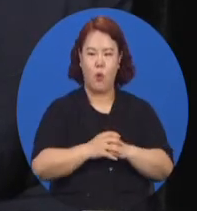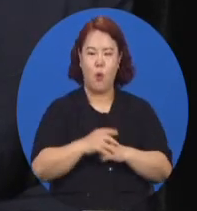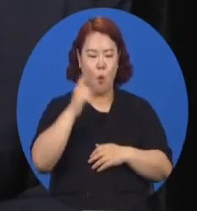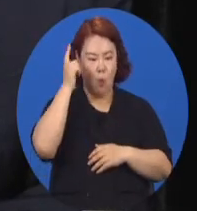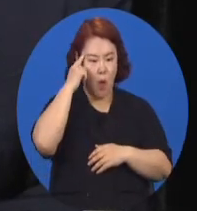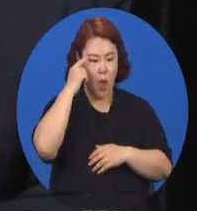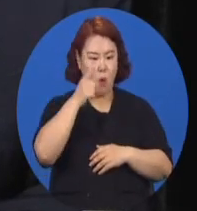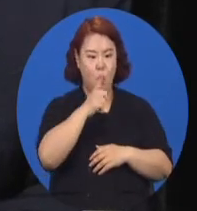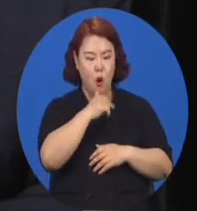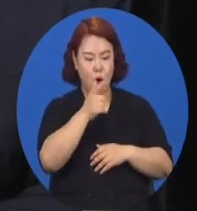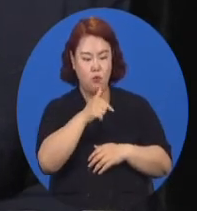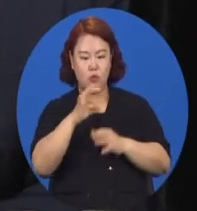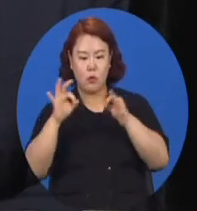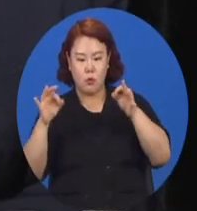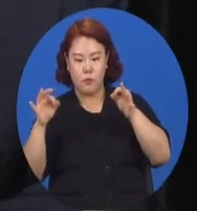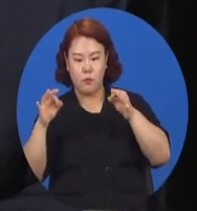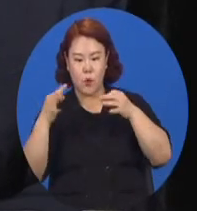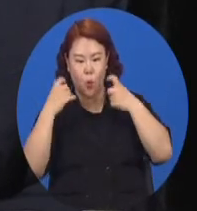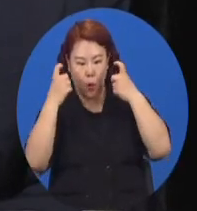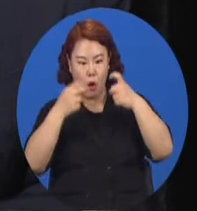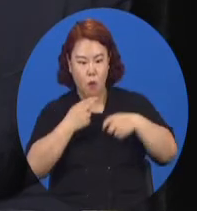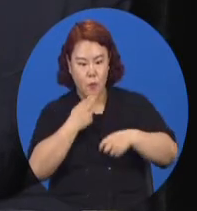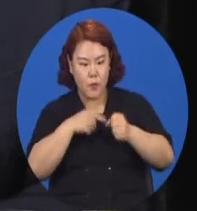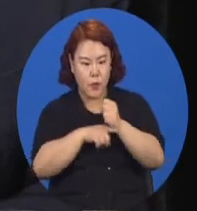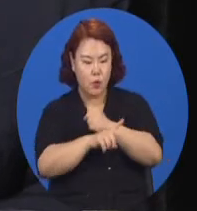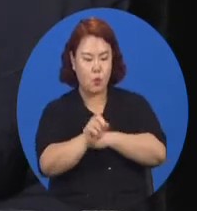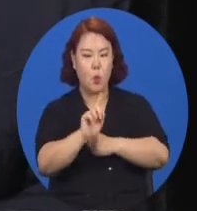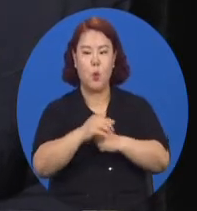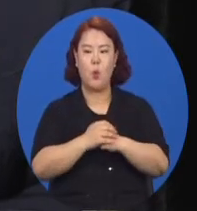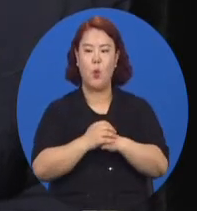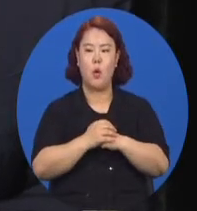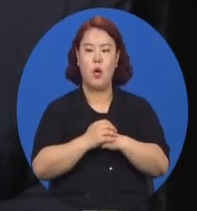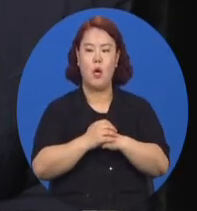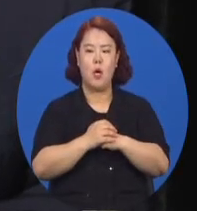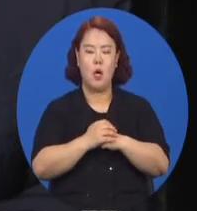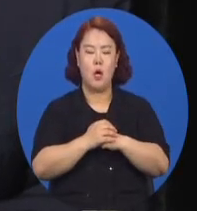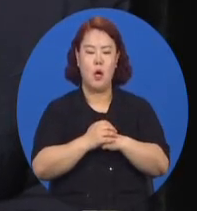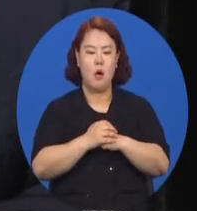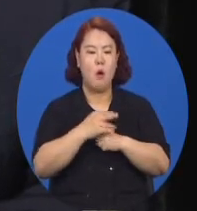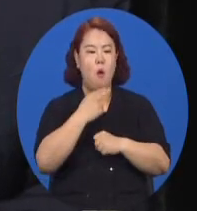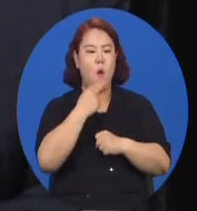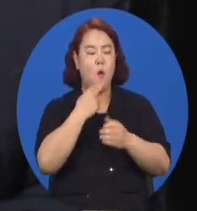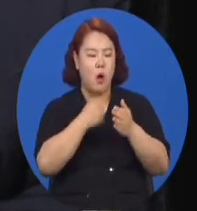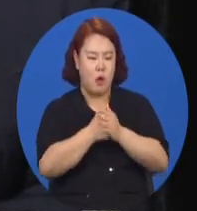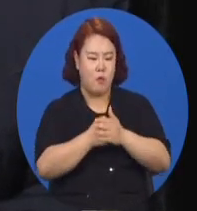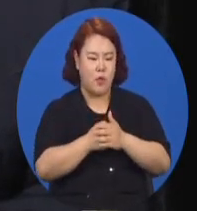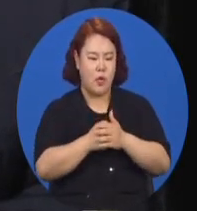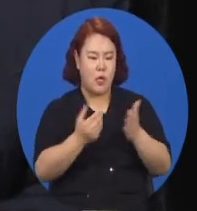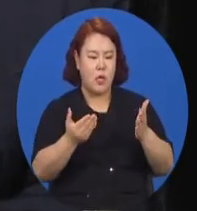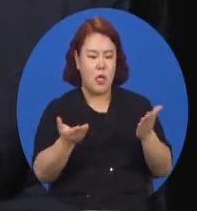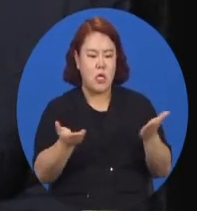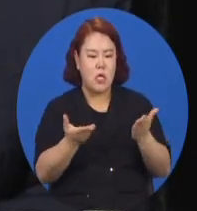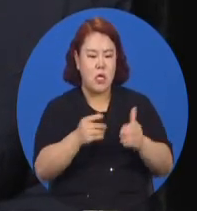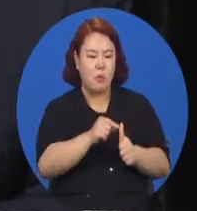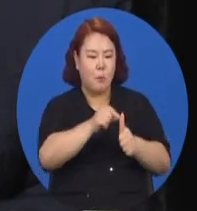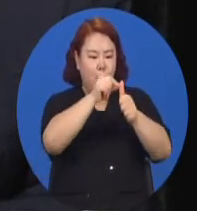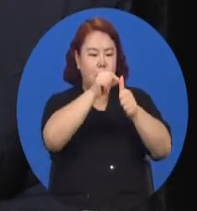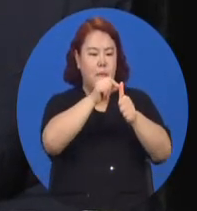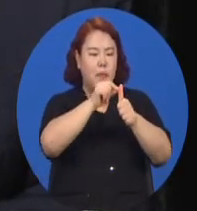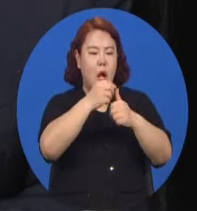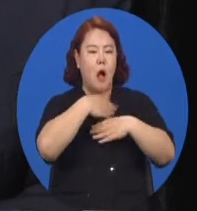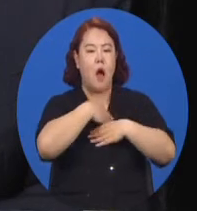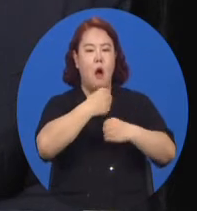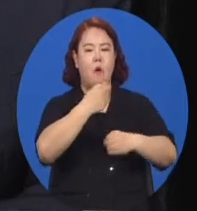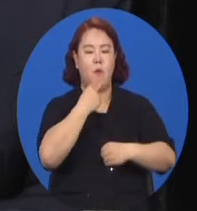되지 못하느냐? 바로 주중 관광 형태가 되지 못하기 때문에 고용이 안정되지 못하고 있어요. 2일 영업을 하고